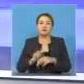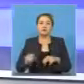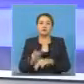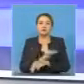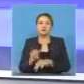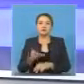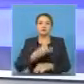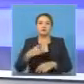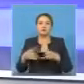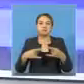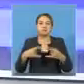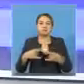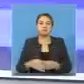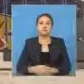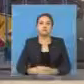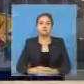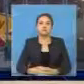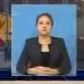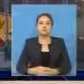нашем следующем материале.